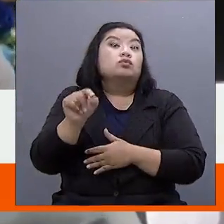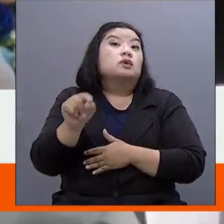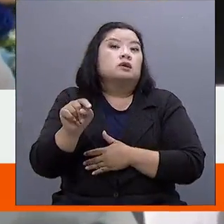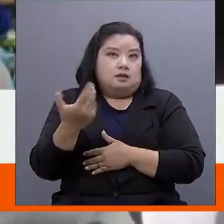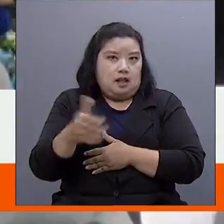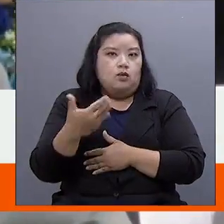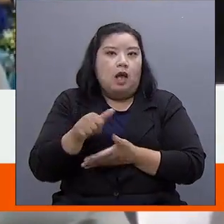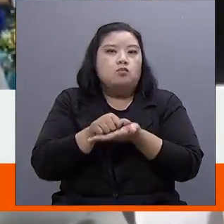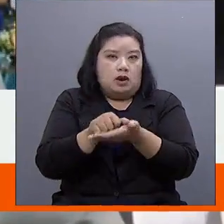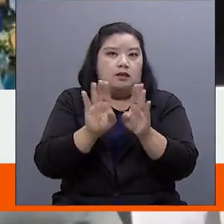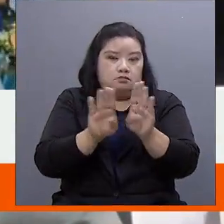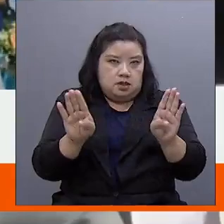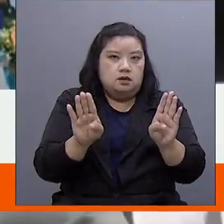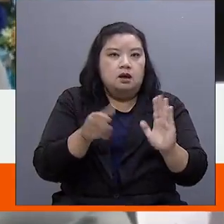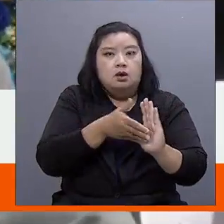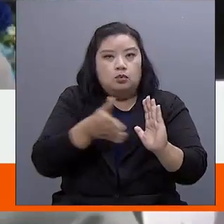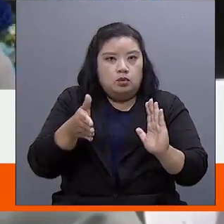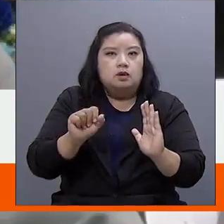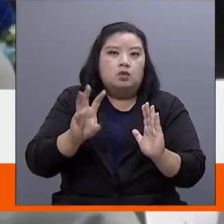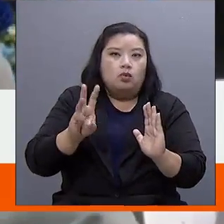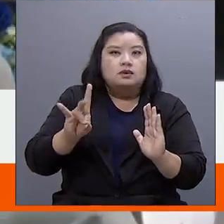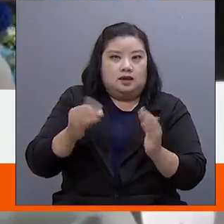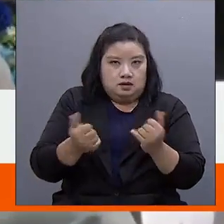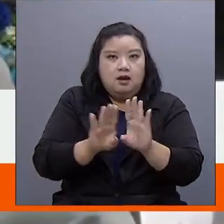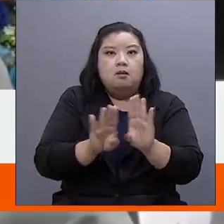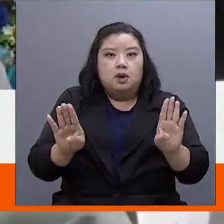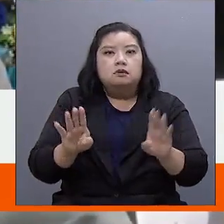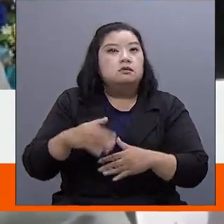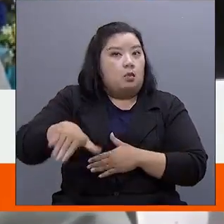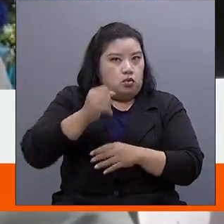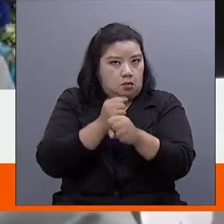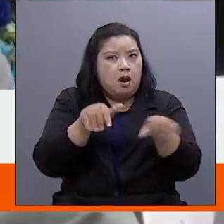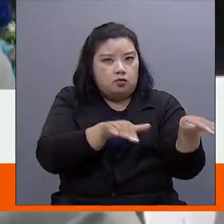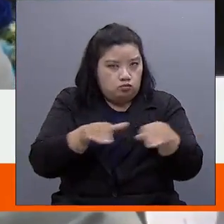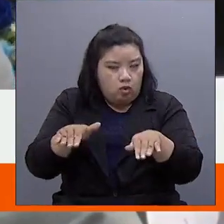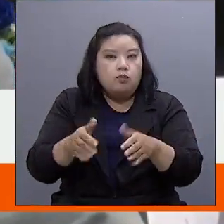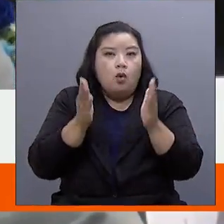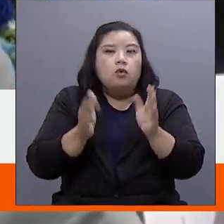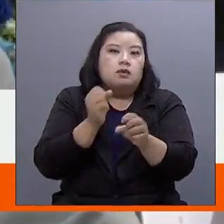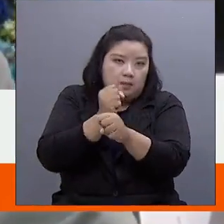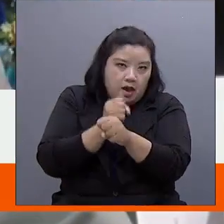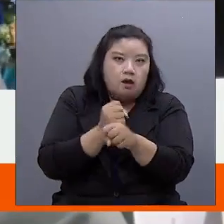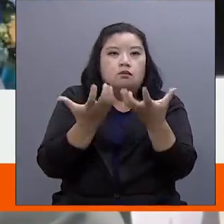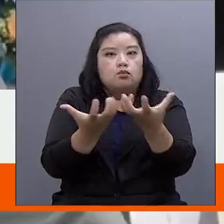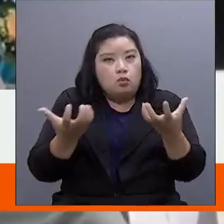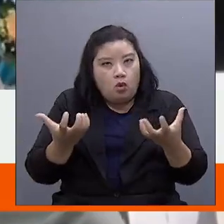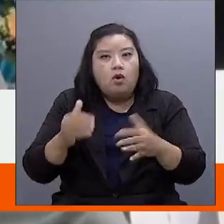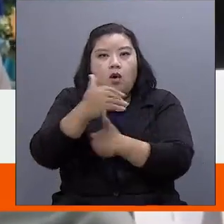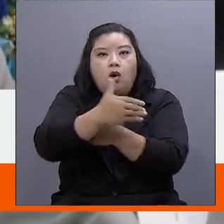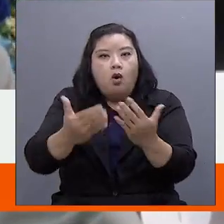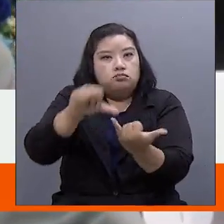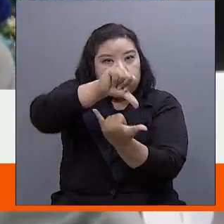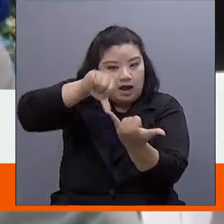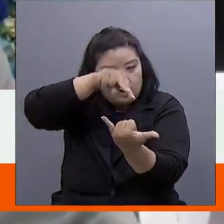ต่วันที่26มิถุนายนเป็นต้นมาเราก็มีความพร้อมนะครับทั้งทีมบุคลากรเครื่องมือห้องผ่าตัดนะครับน